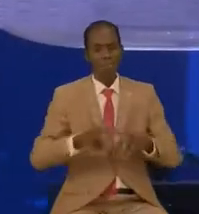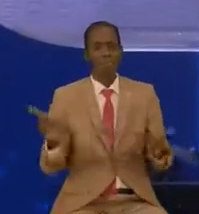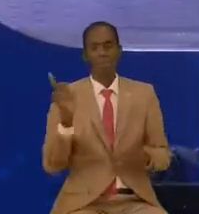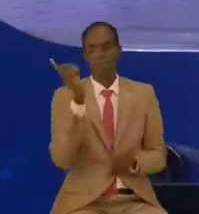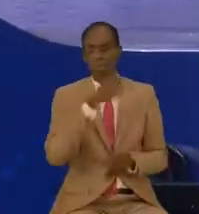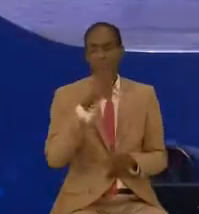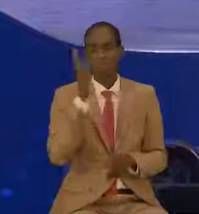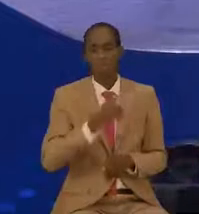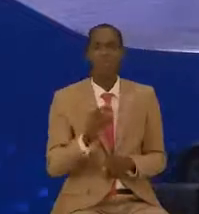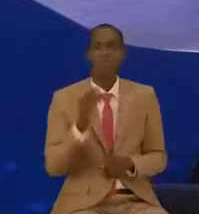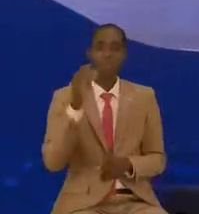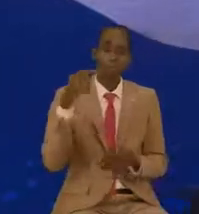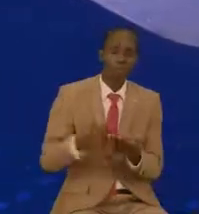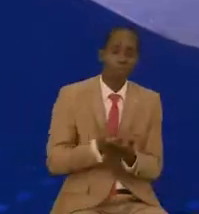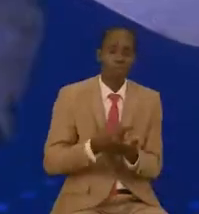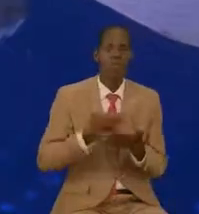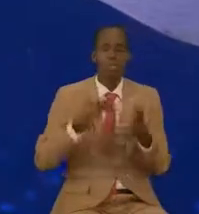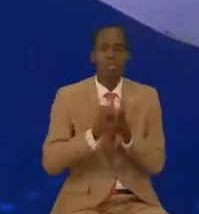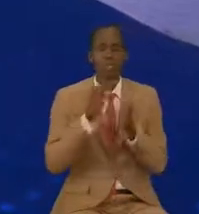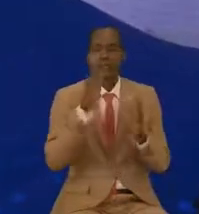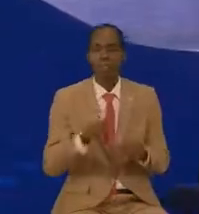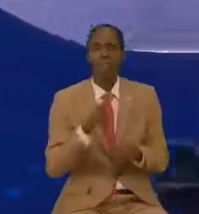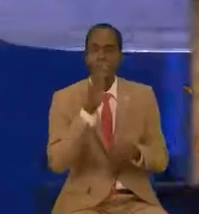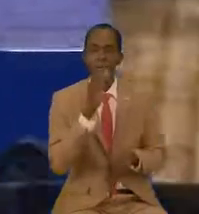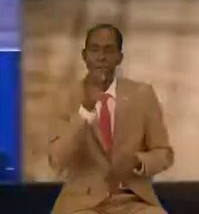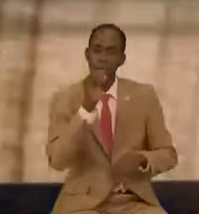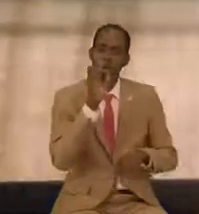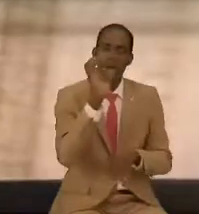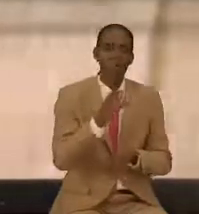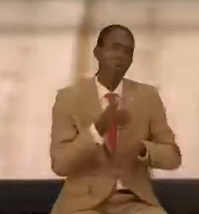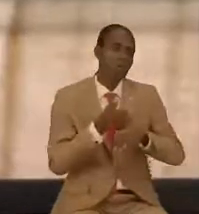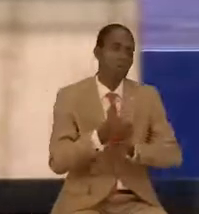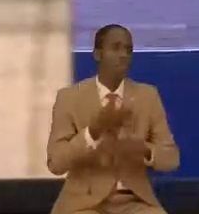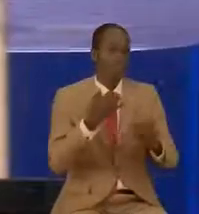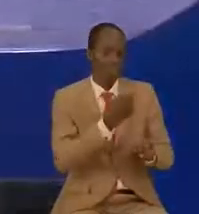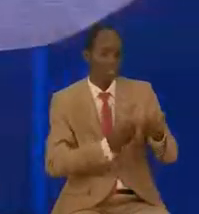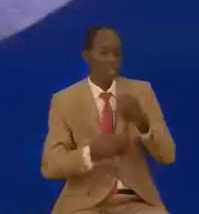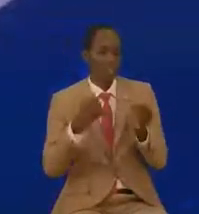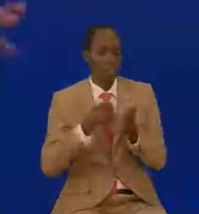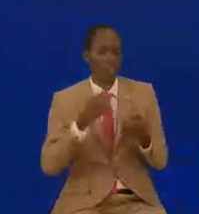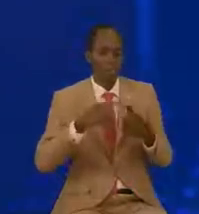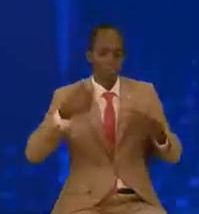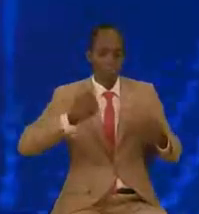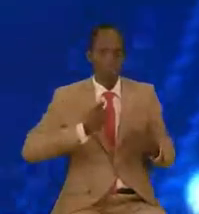évangile perverti, qui soit anathème. Maintenant, il